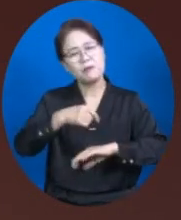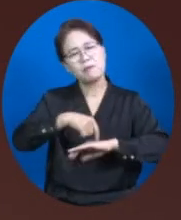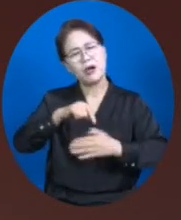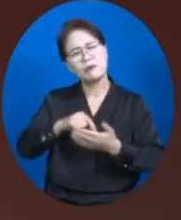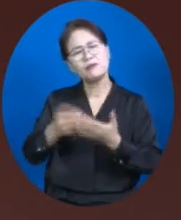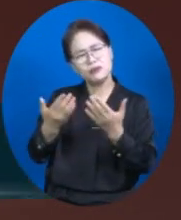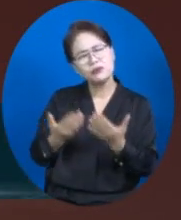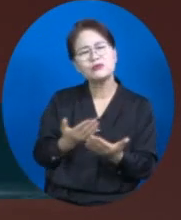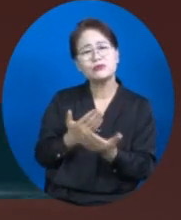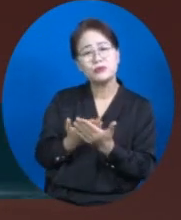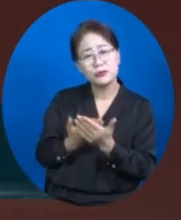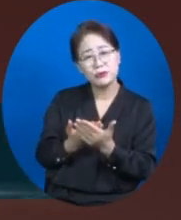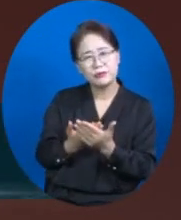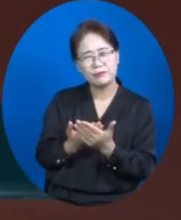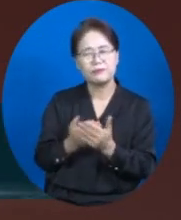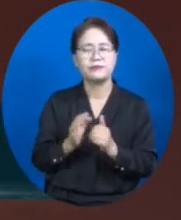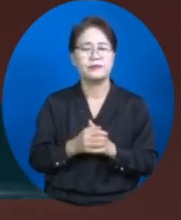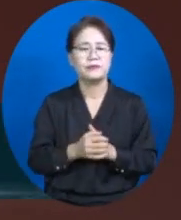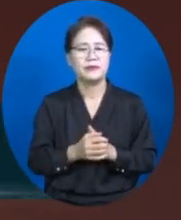있습니다